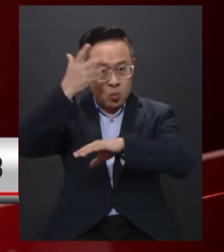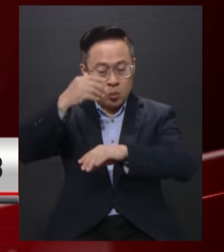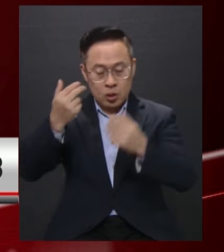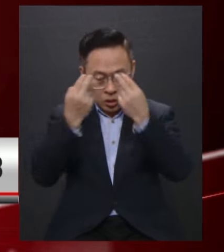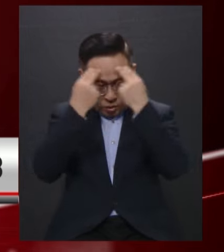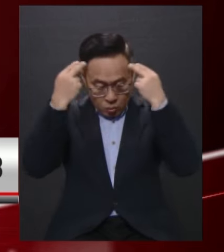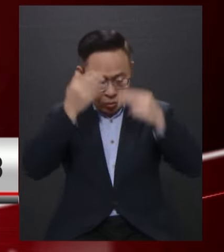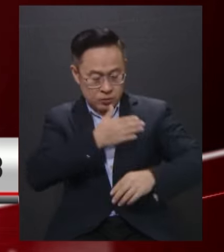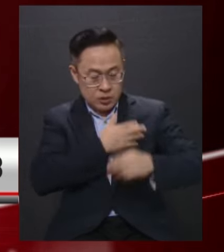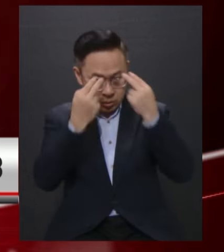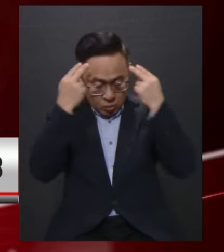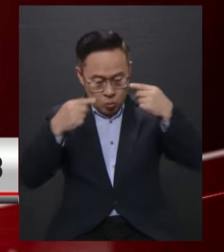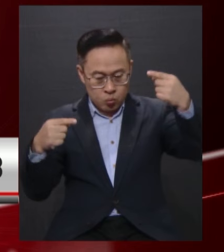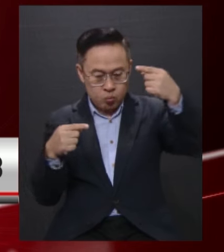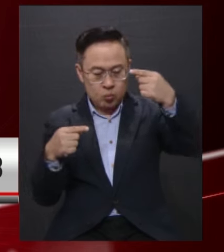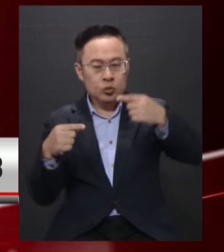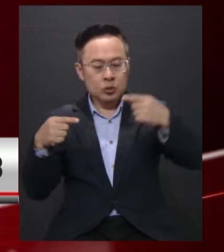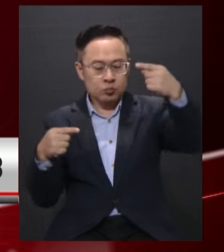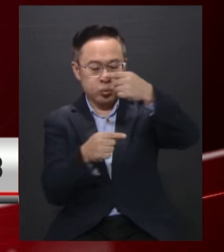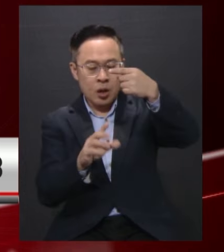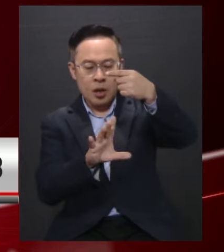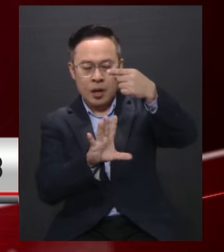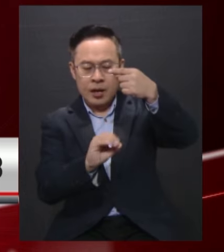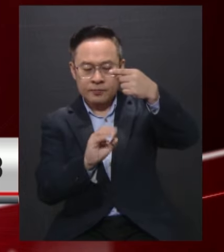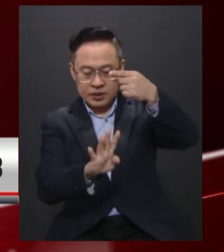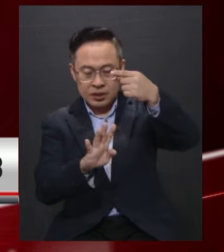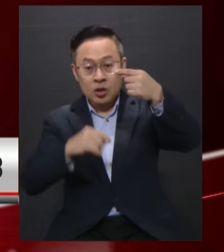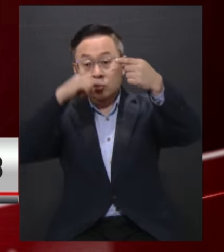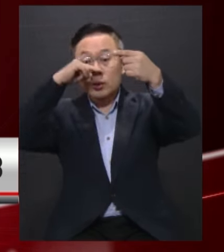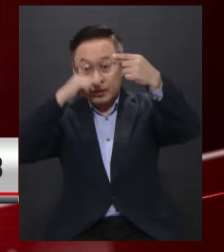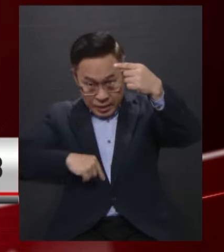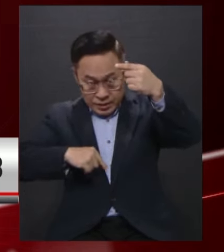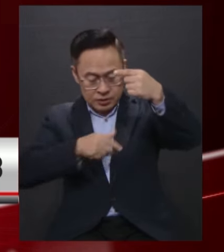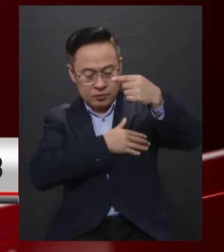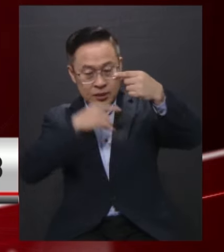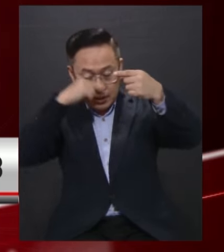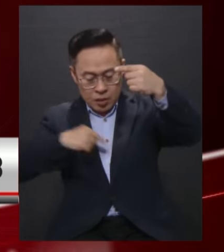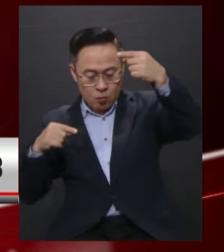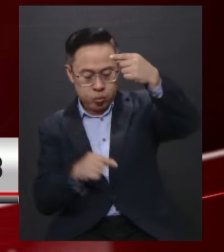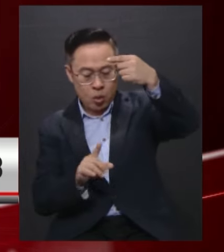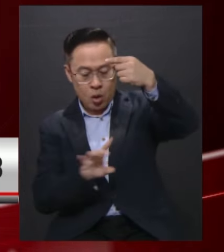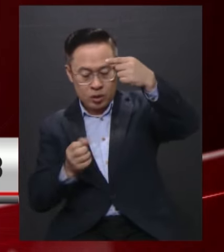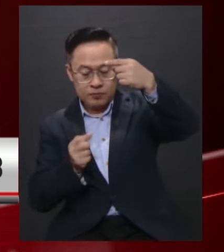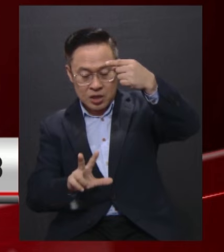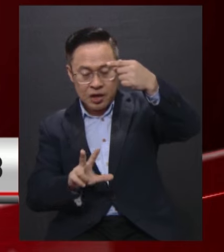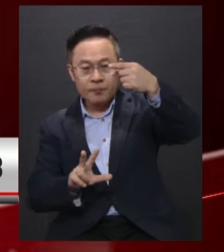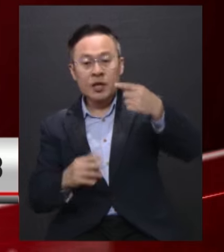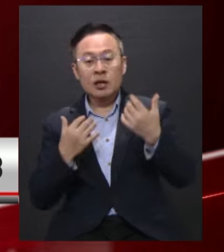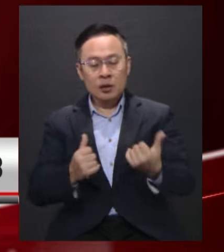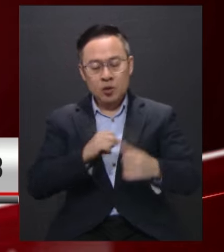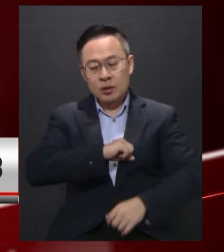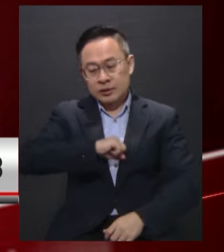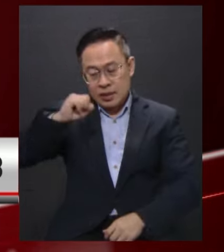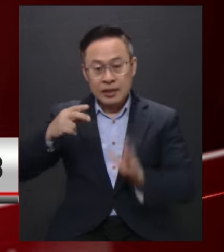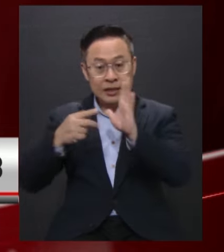อมานและเมื่อวานนี้ที่เสมอกับซาอุดิอาระเบียทำให้เราได้คะแนนฟีฟ่าแรงกิ้งเพิ่มโดยประมาณนะคะประมาณ7คะแนนนิ